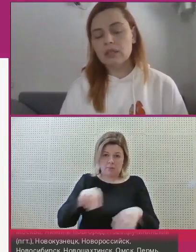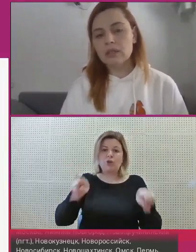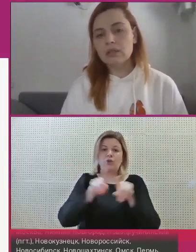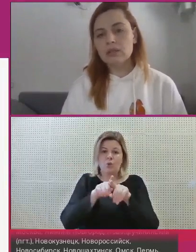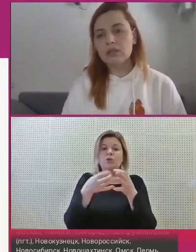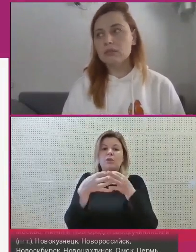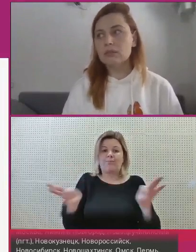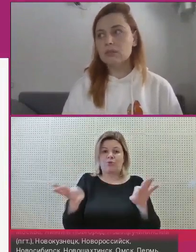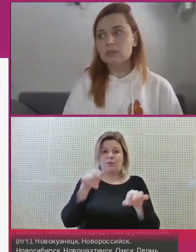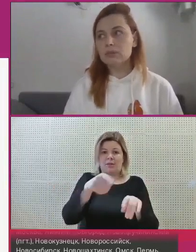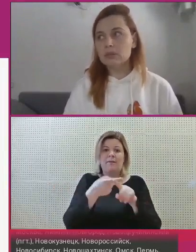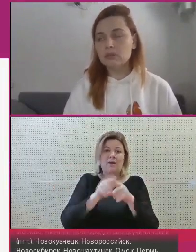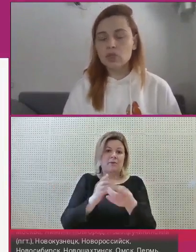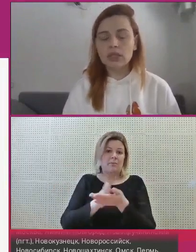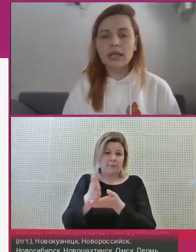и